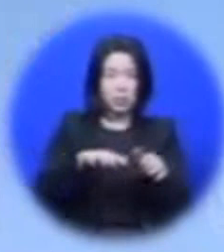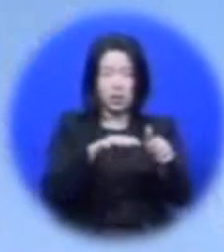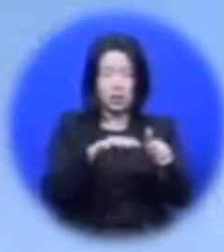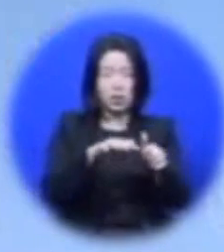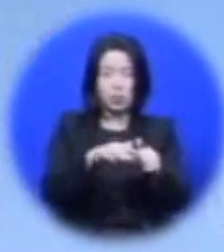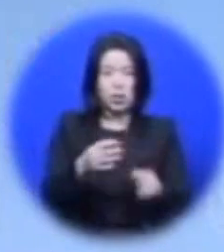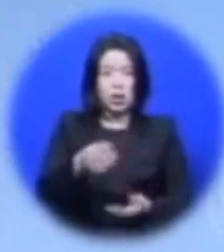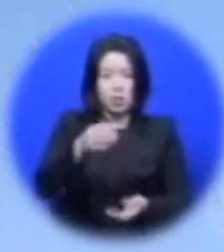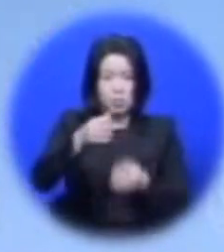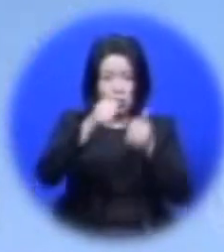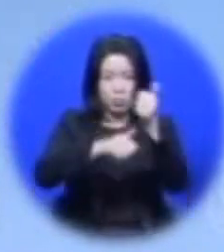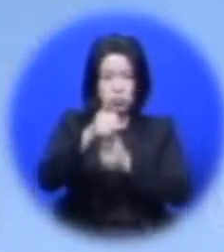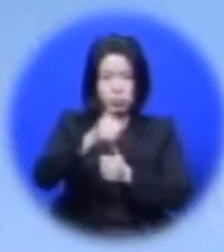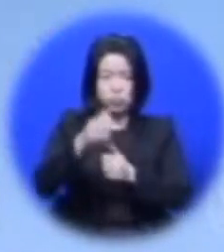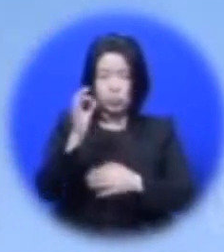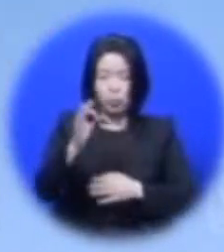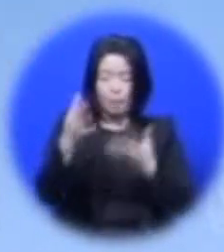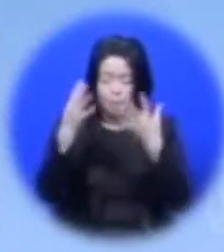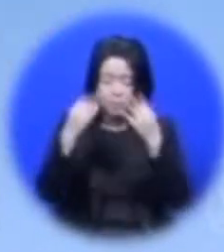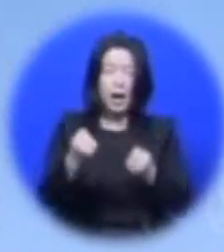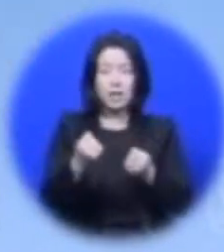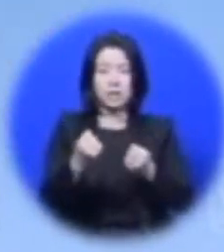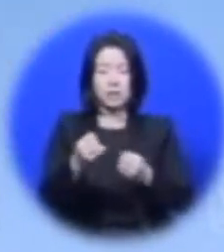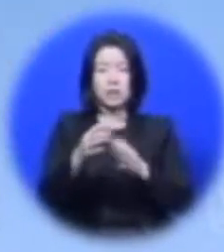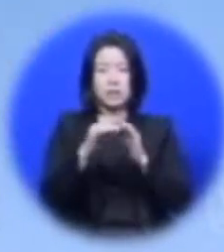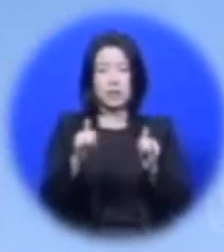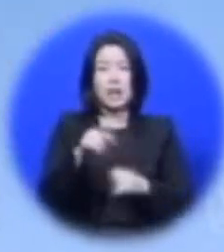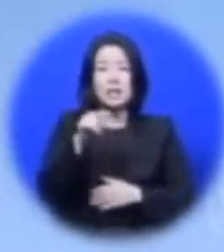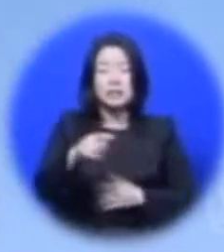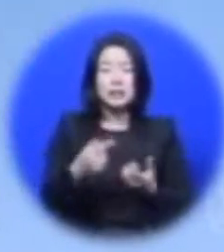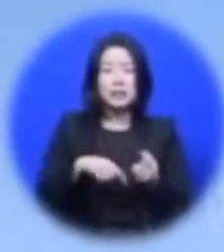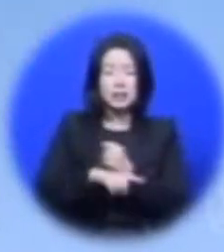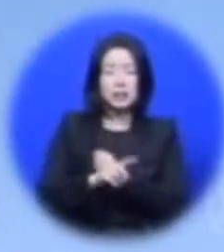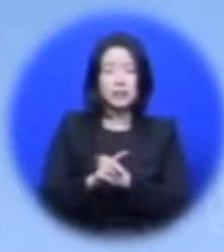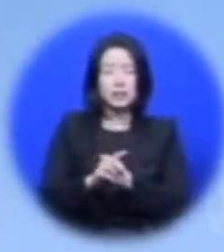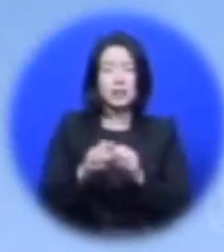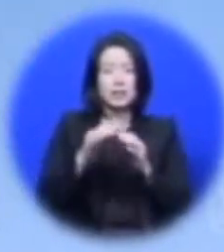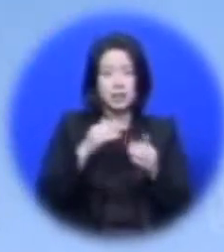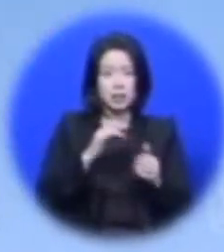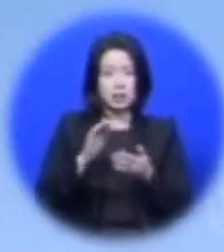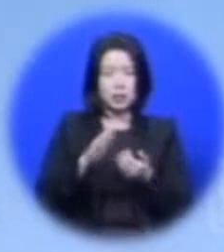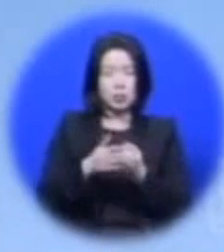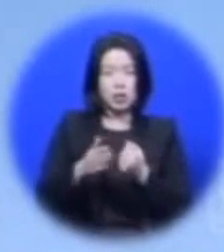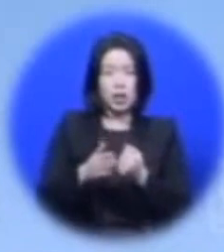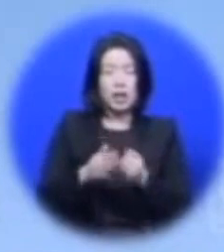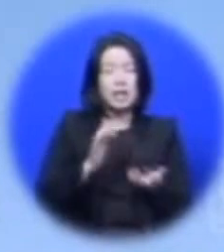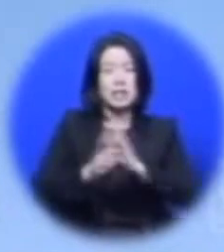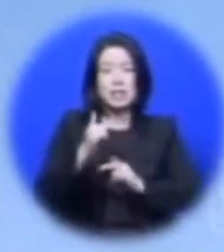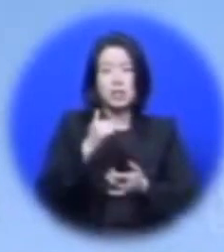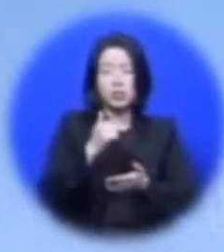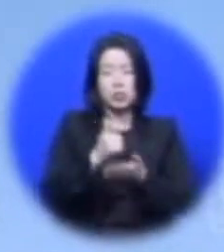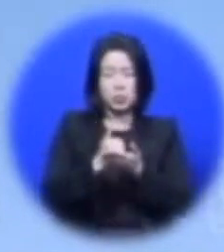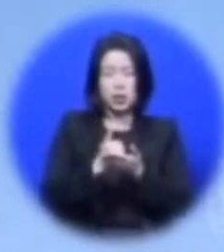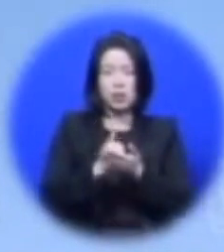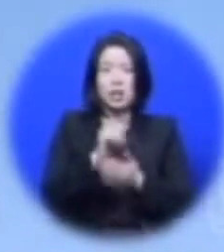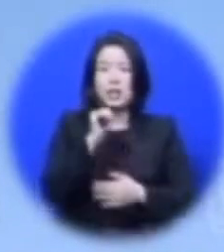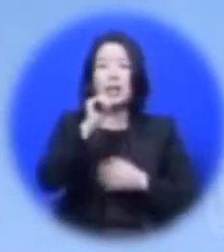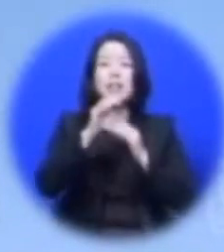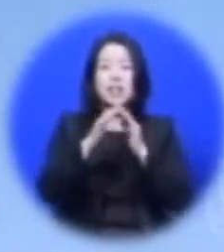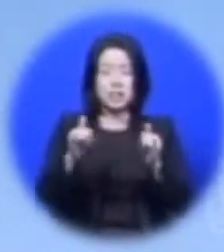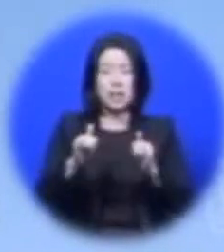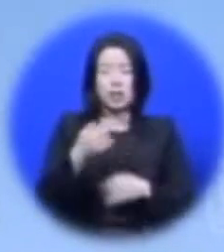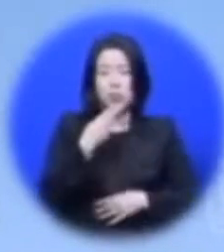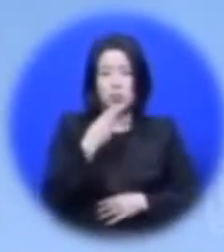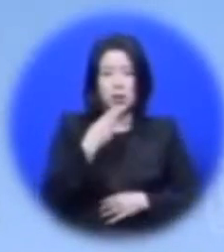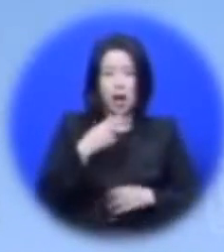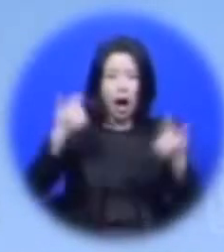엄청나게 물려받은 사람이다. 그런 뜻에서 예수 믿는 사람들은 가난한 사람이 없다. 왜?